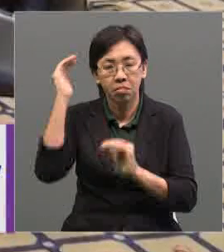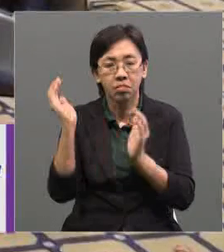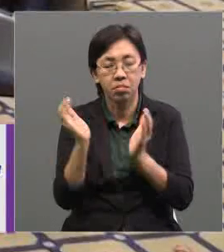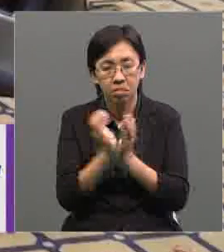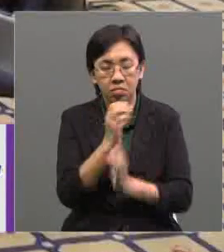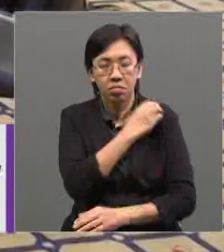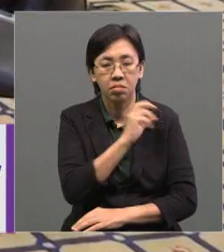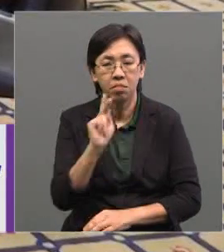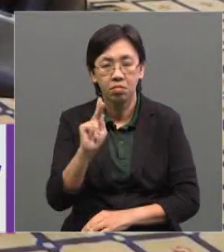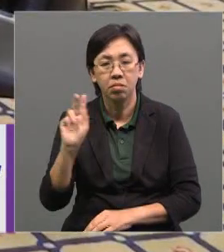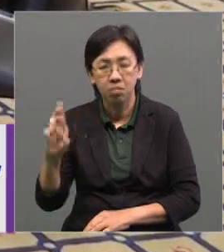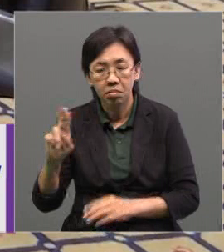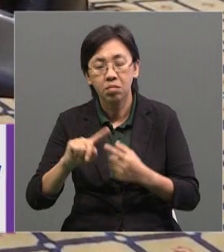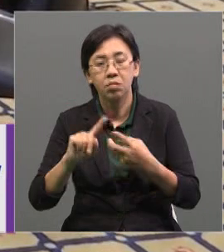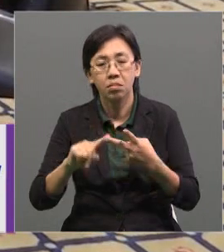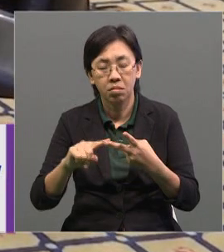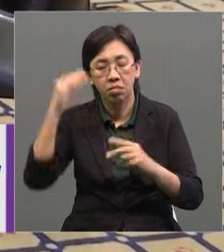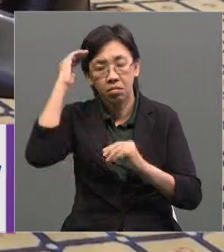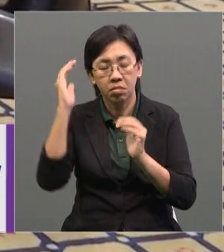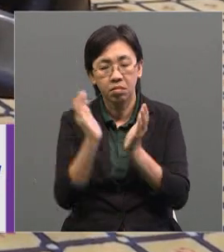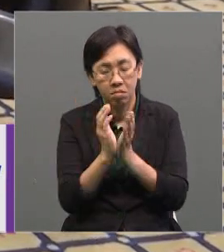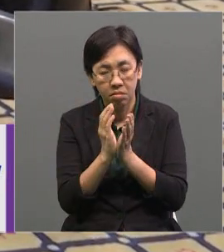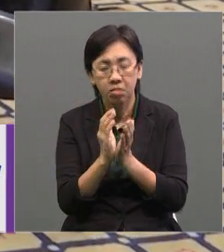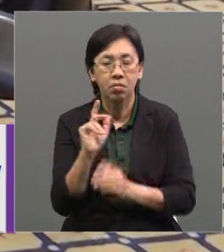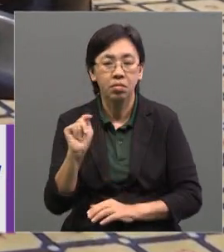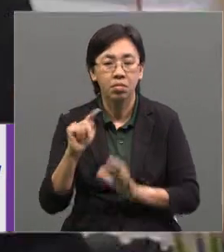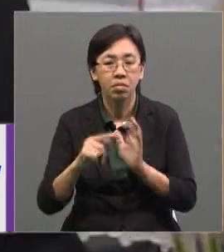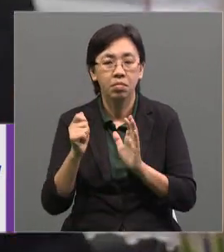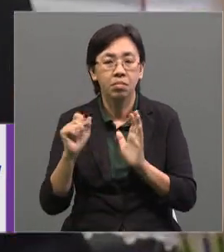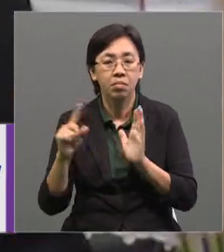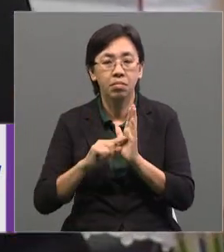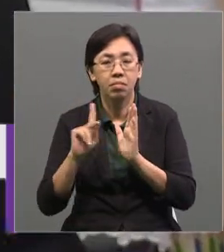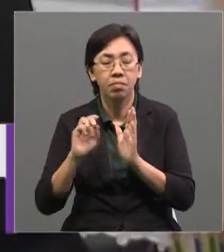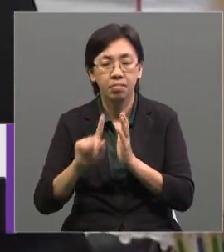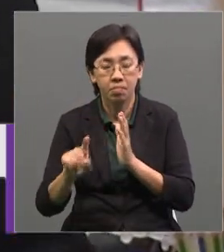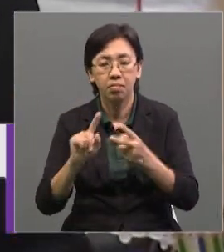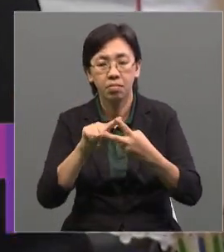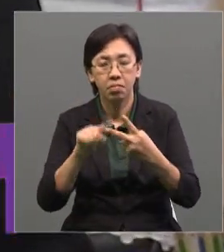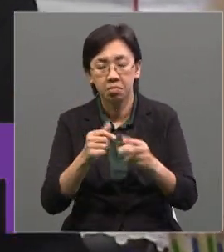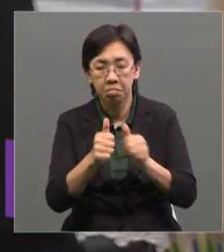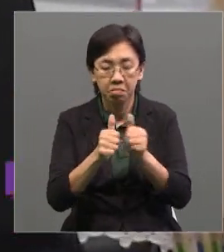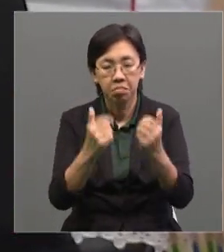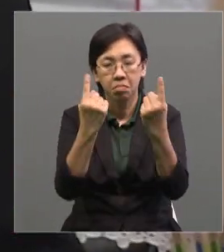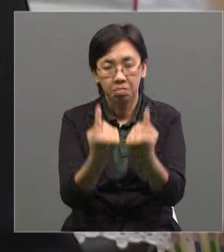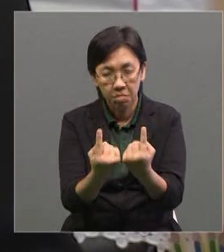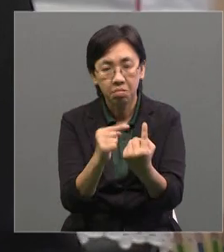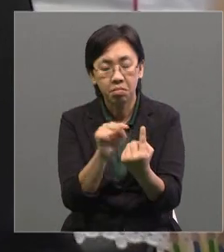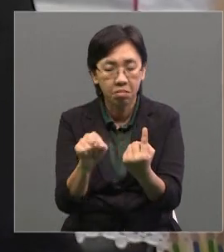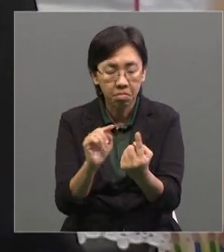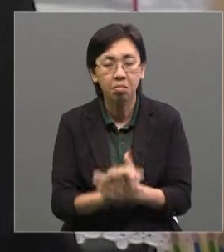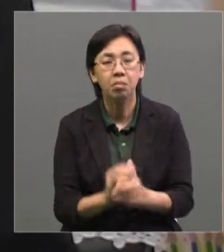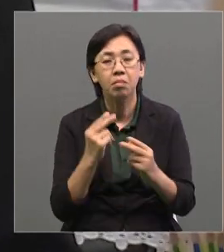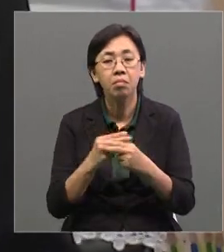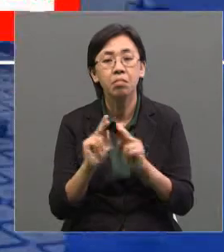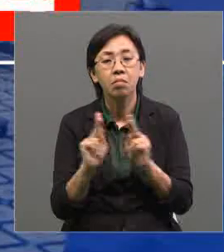พันเพชรและพล.ตำรวจเอกต่อศักดิ์สุขวิมลรองผู้บัญชาการตำรวจแห่งชาติผู้ชิงตำแหน่งวันนี้เนี่ยคือท่านก็มีชื่อเป็น